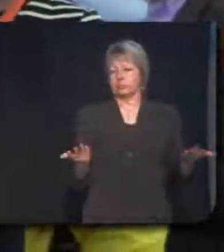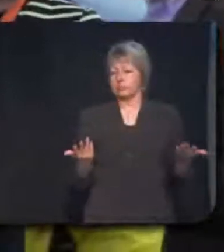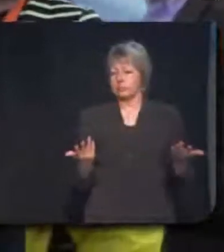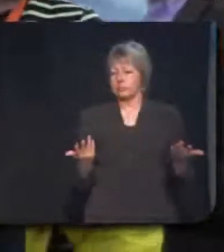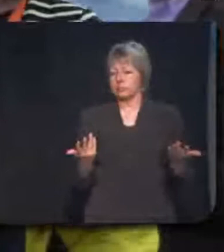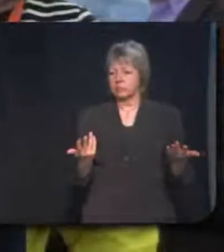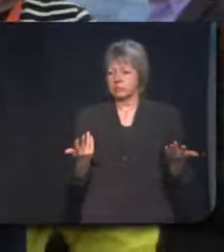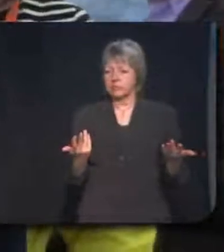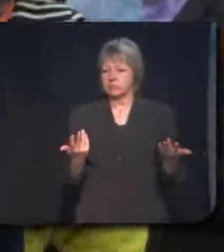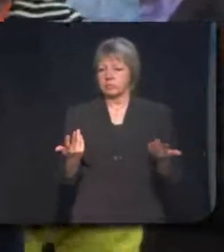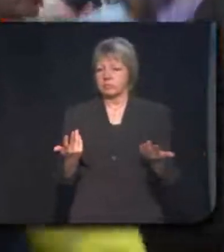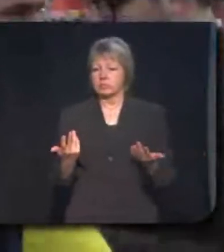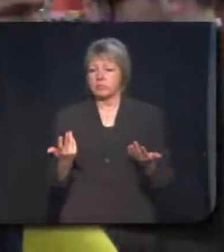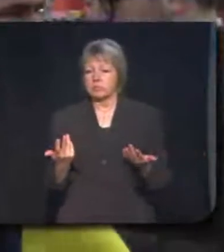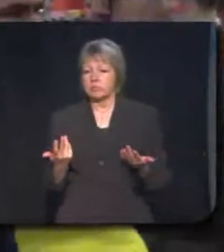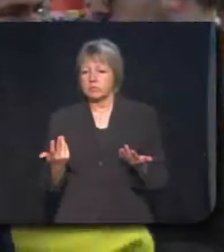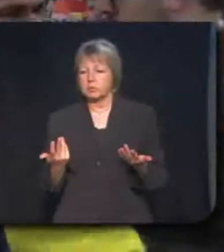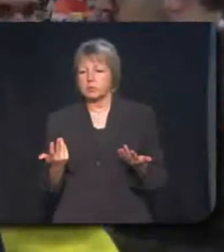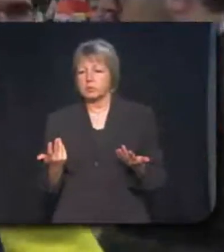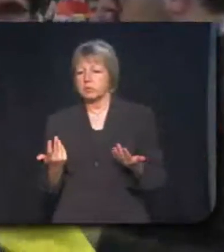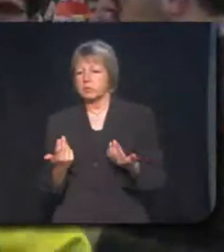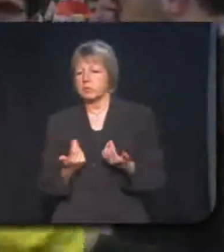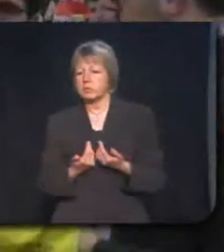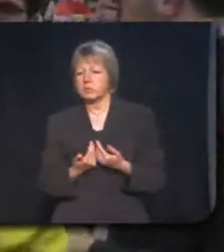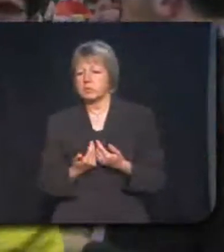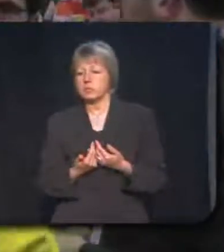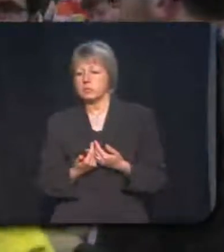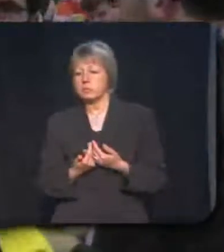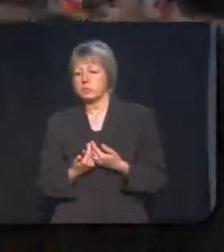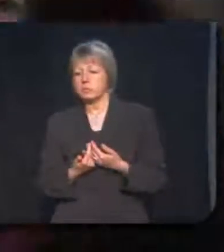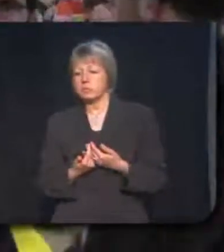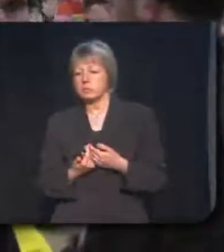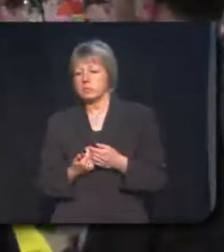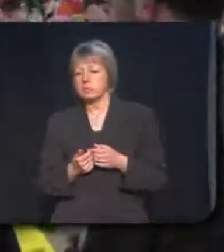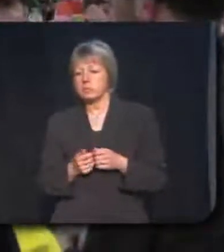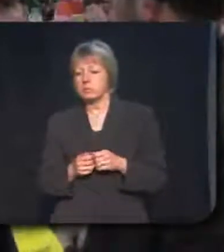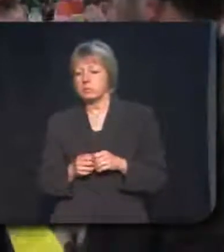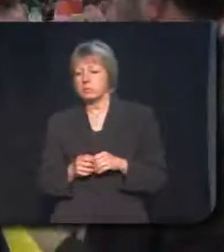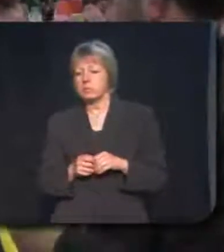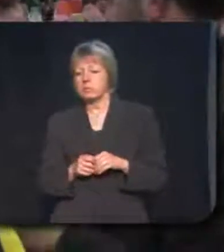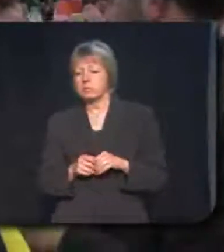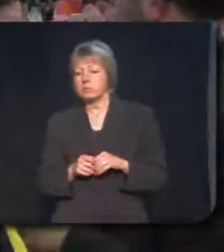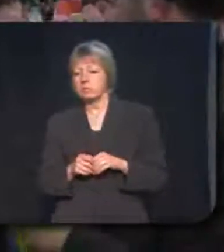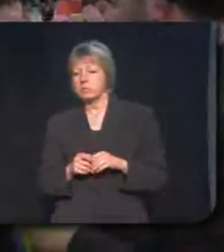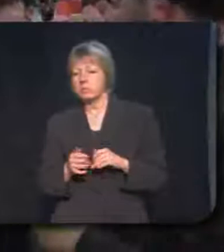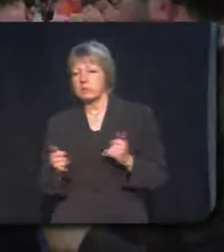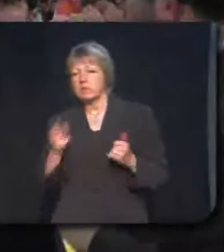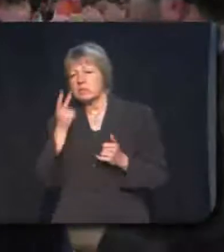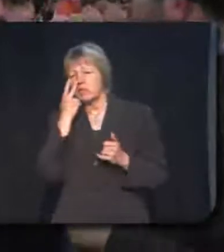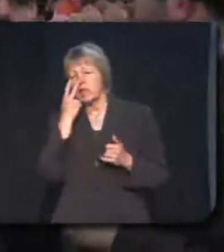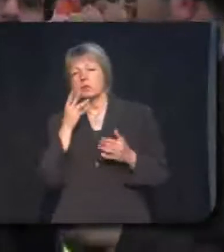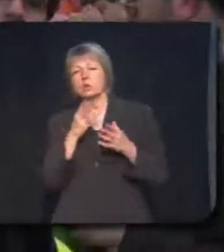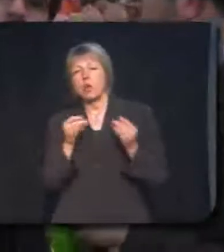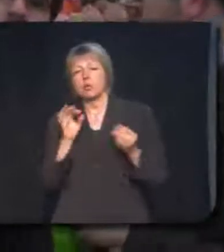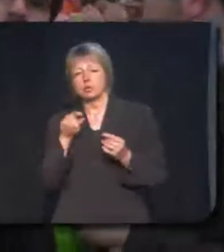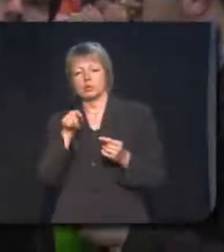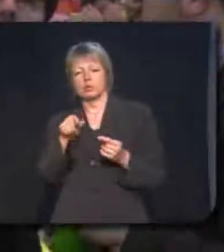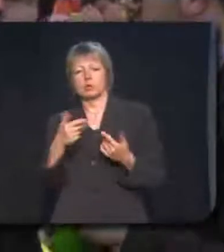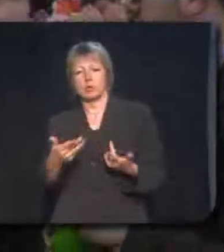ab einer bestimmten karteileichenzahl nicht mehr erreichbar also würde sich praktisch aufheben ist dafür irgendeine Lösung vorgesehen